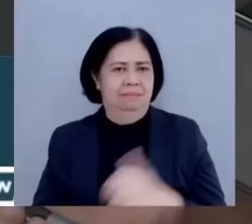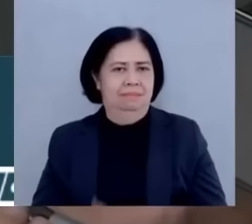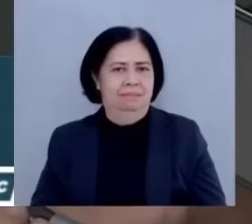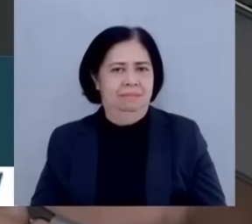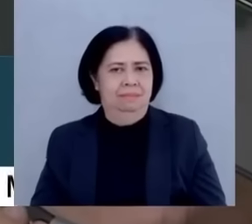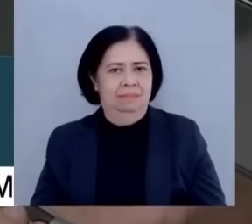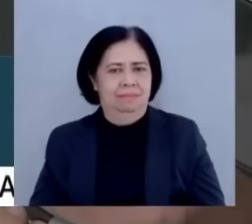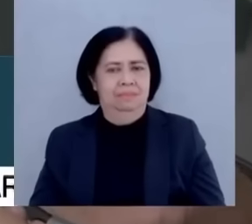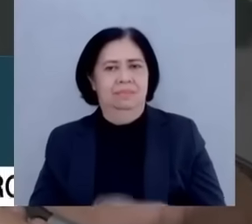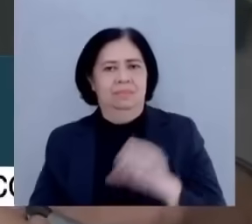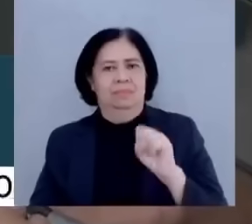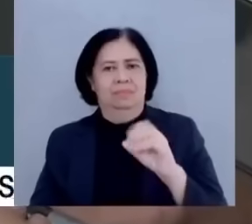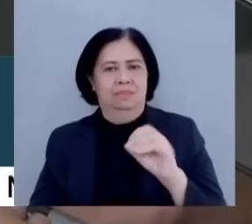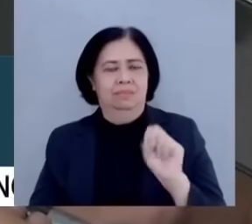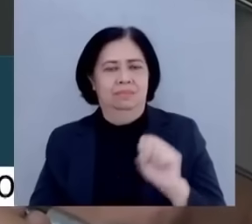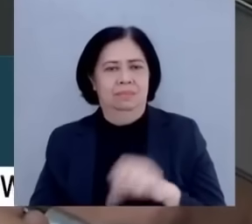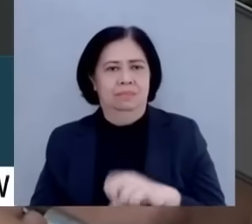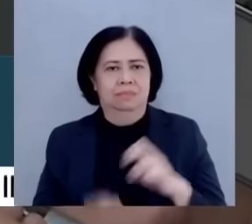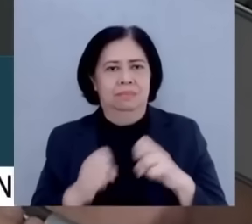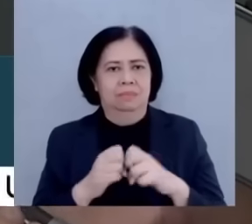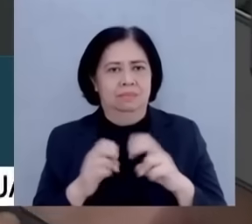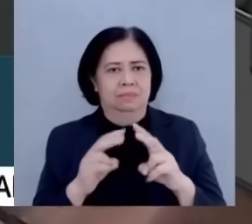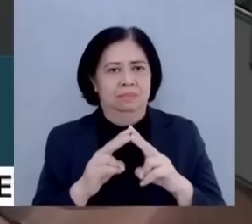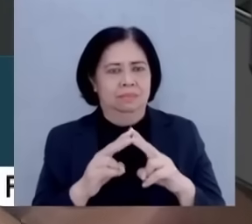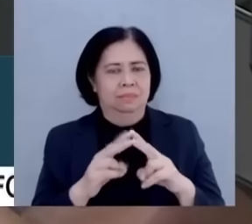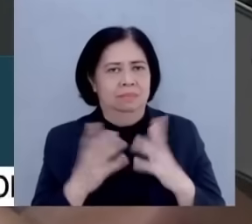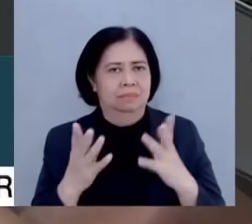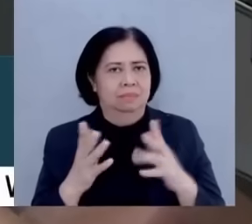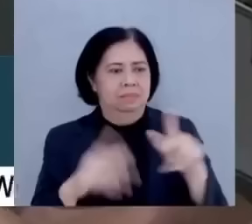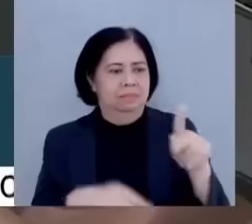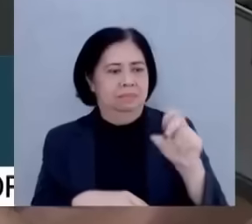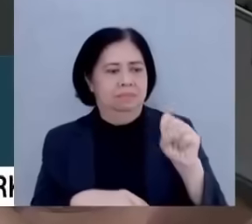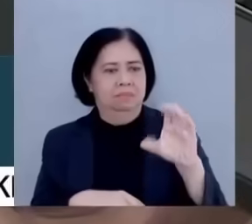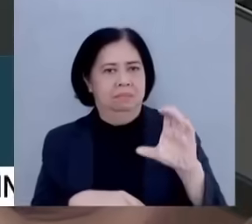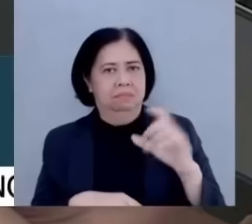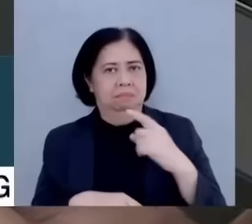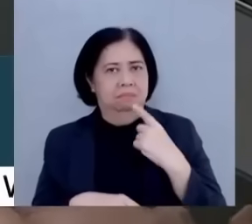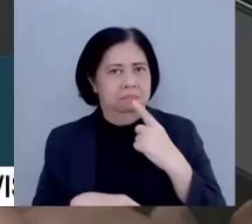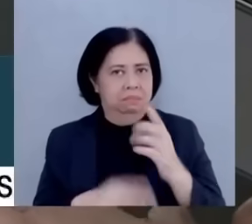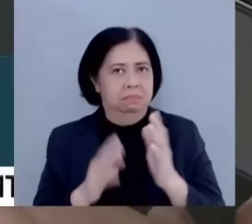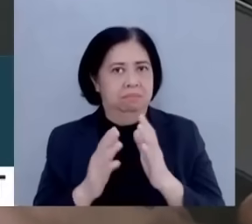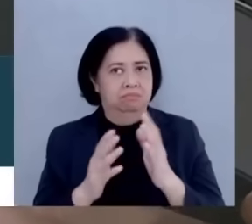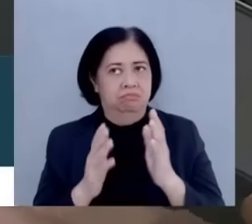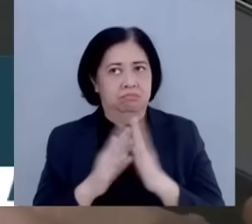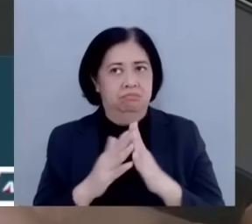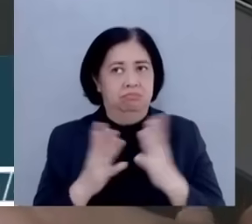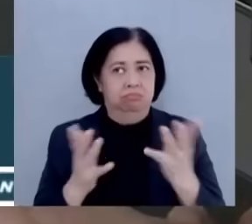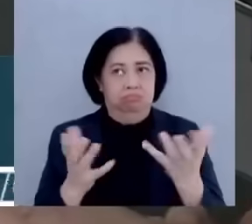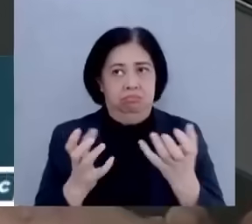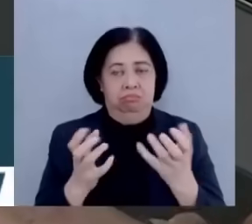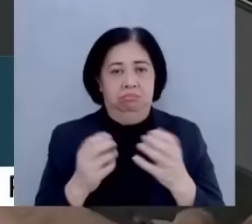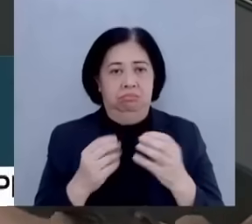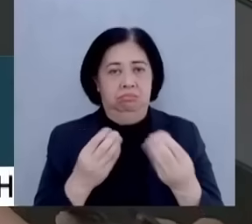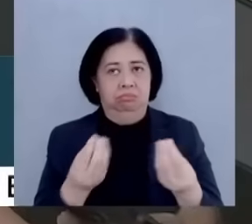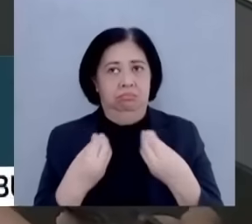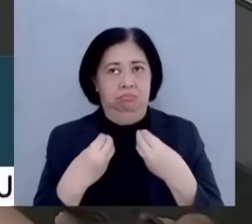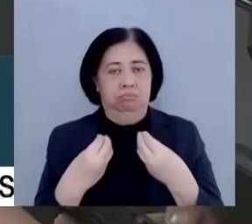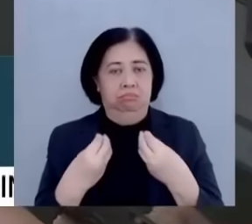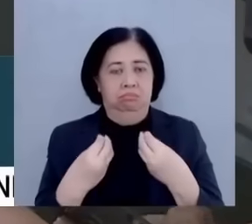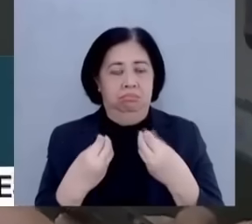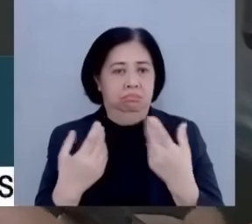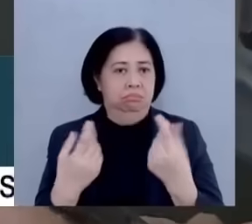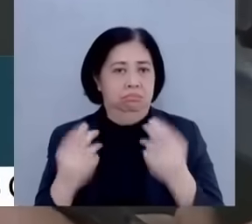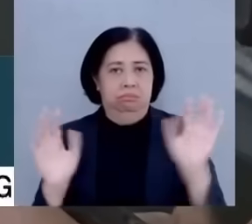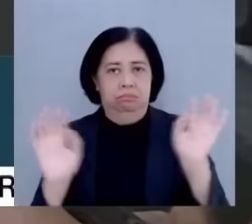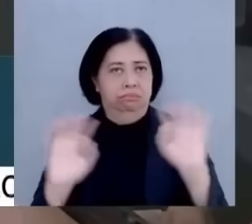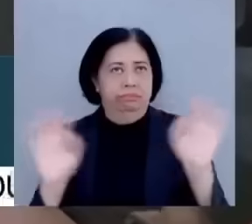yes. Even your security? Even if PSC acts on what I said, no, I